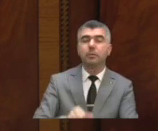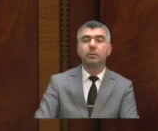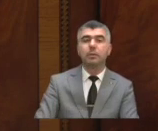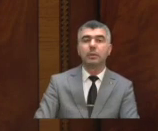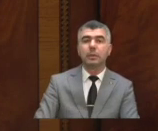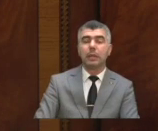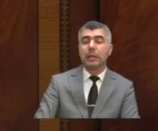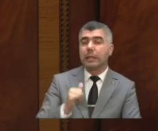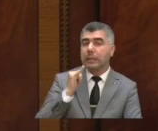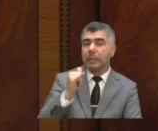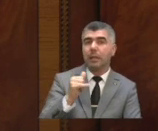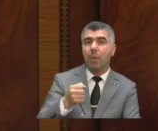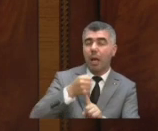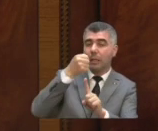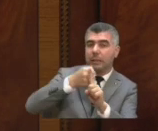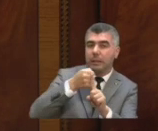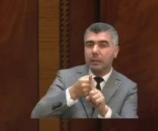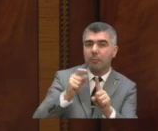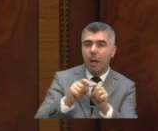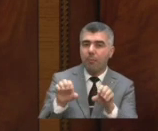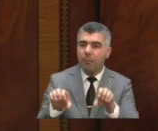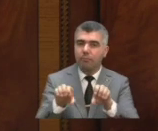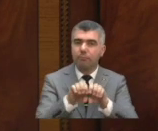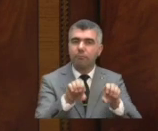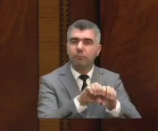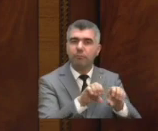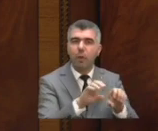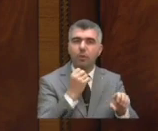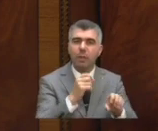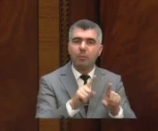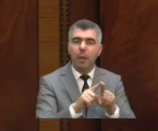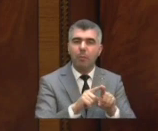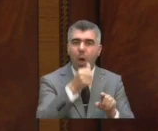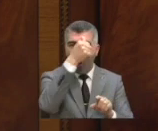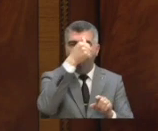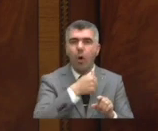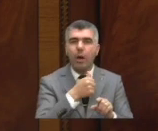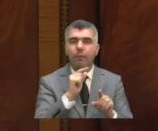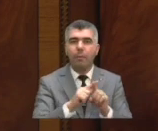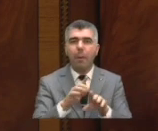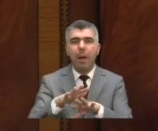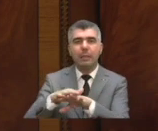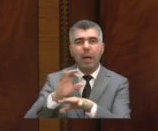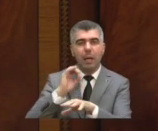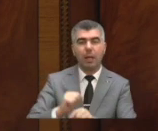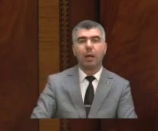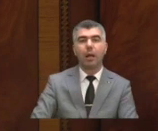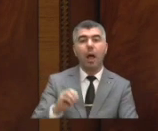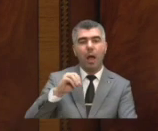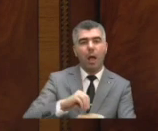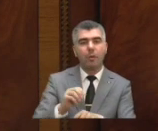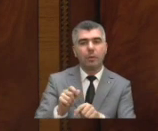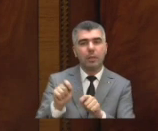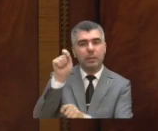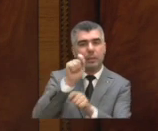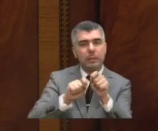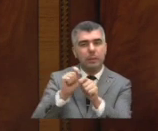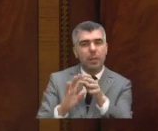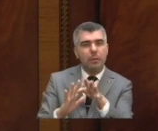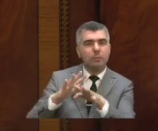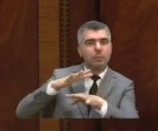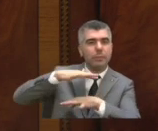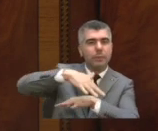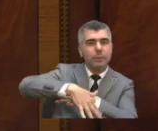استكمال مشروع الربط بين الاحواض المائيه لسبو وابير قراق هي مواصله انجاز سدود للرفع من قدره